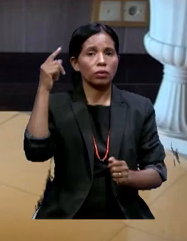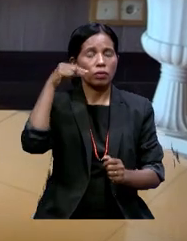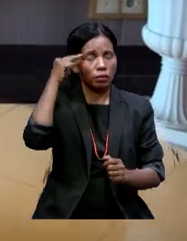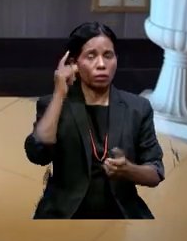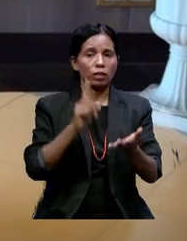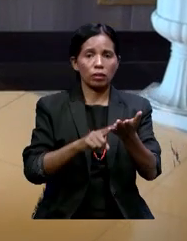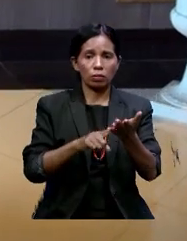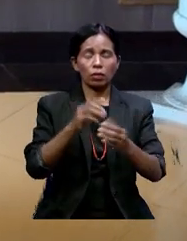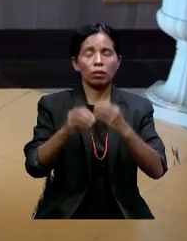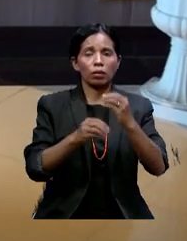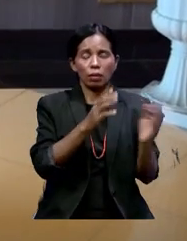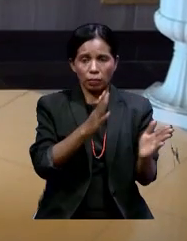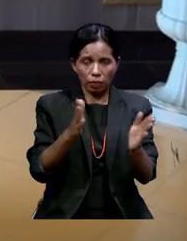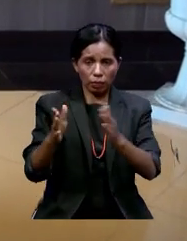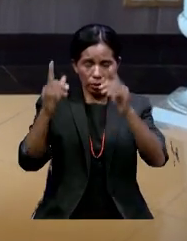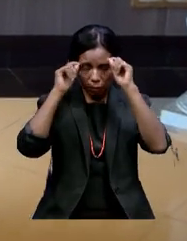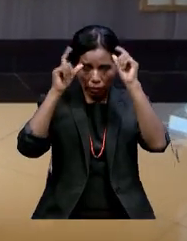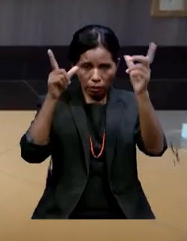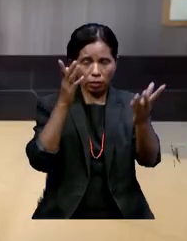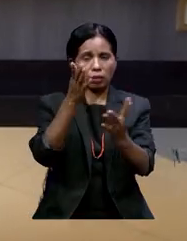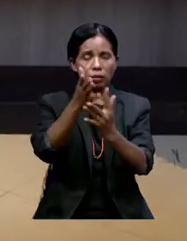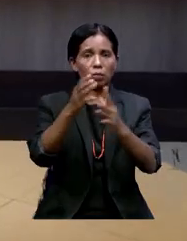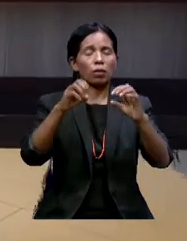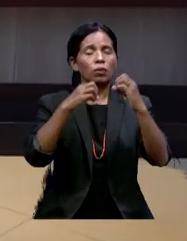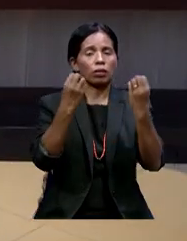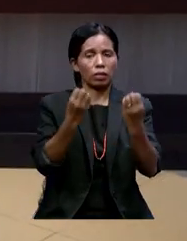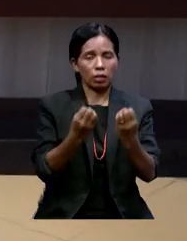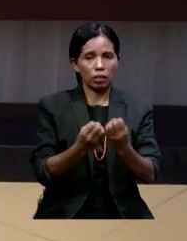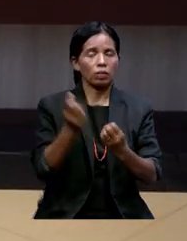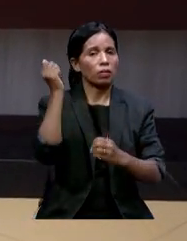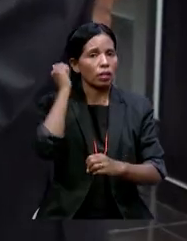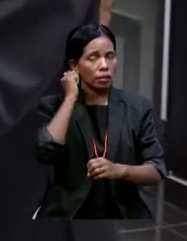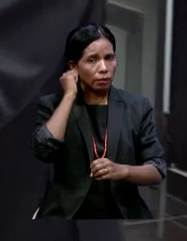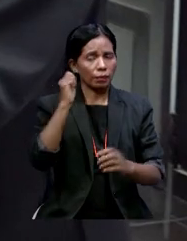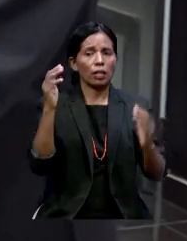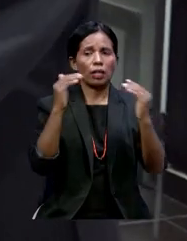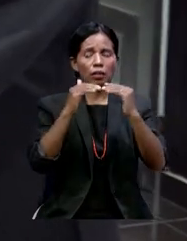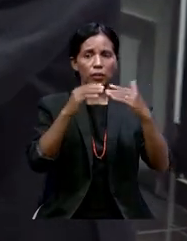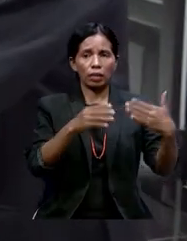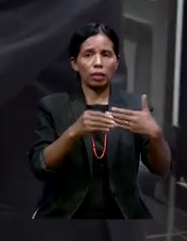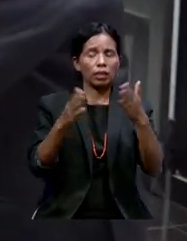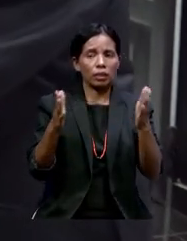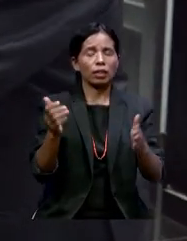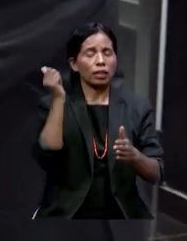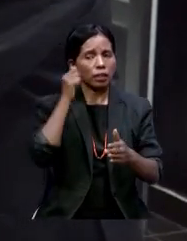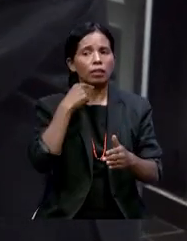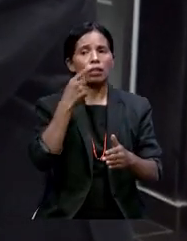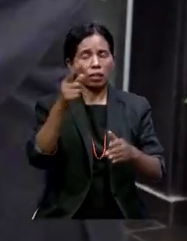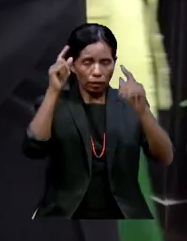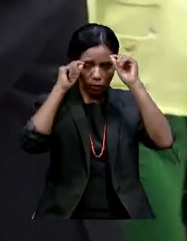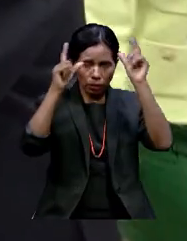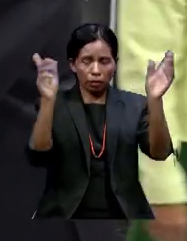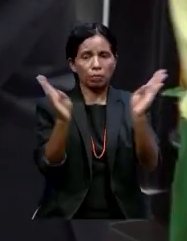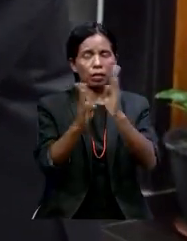konaba perparasang Timor-Leste nian atu adere ba organisasi regional ne. Afuin encontru lider ASEAN ne hati tengkatek Timor-Leste sesai